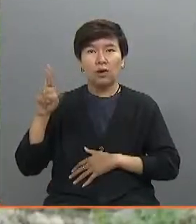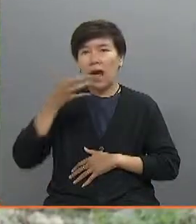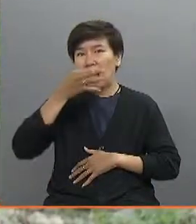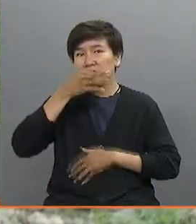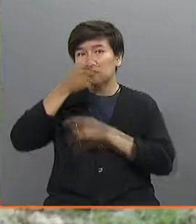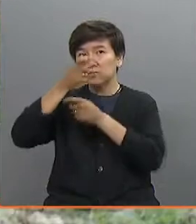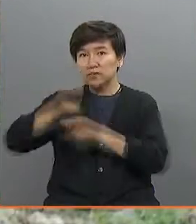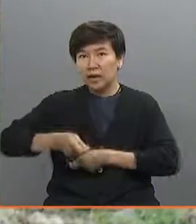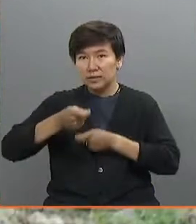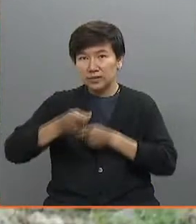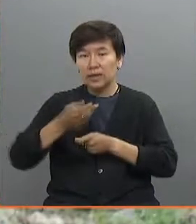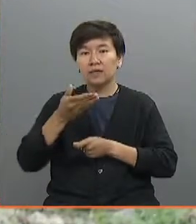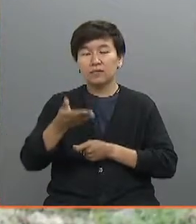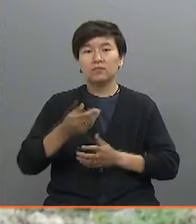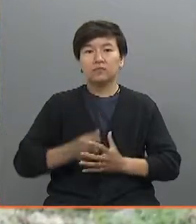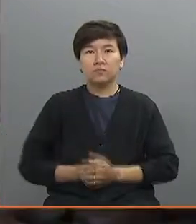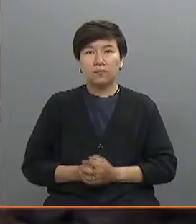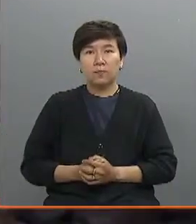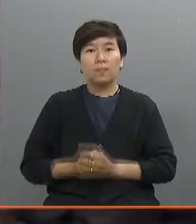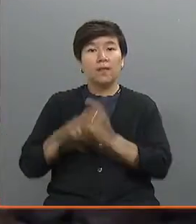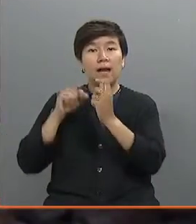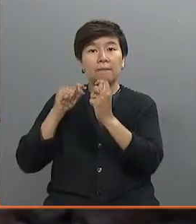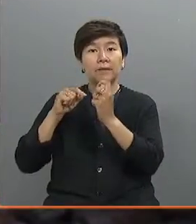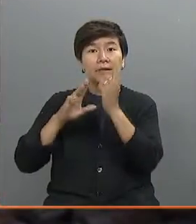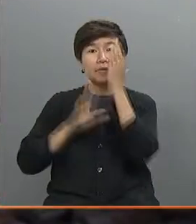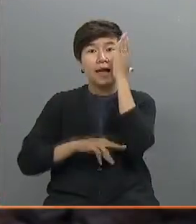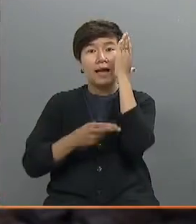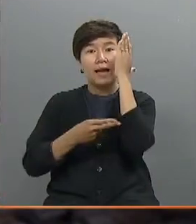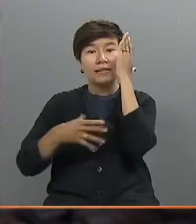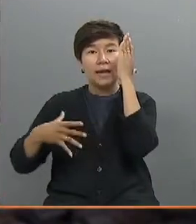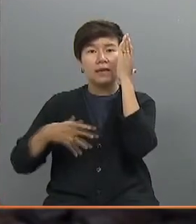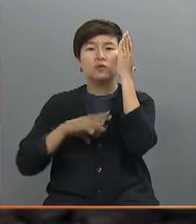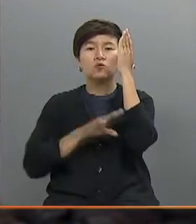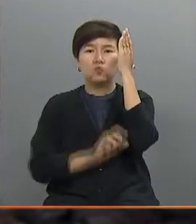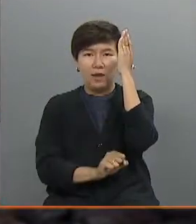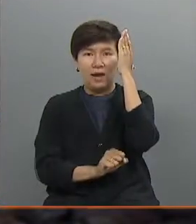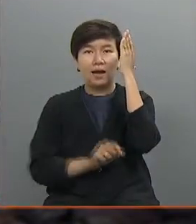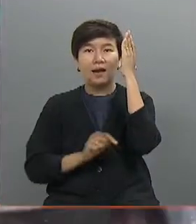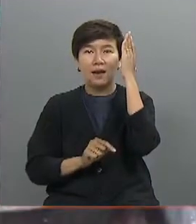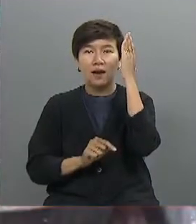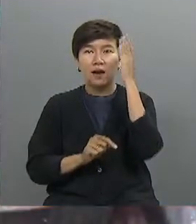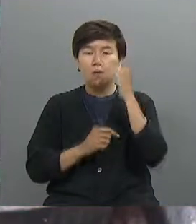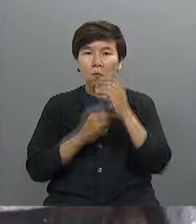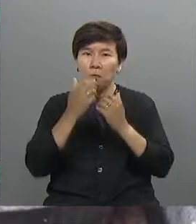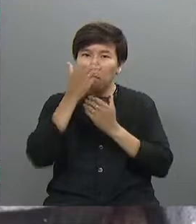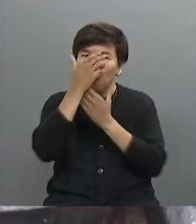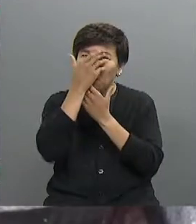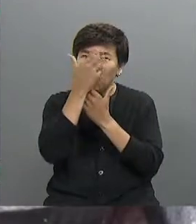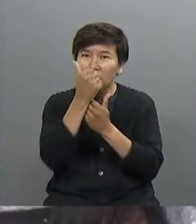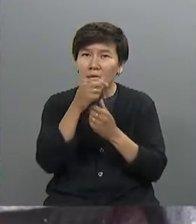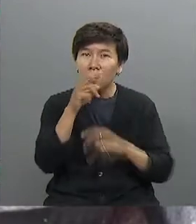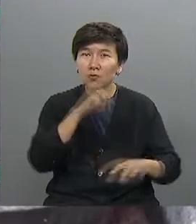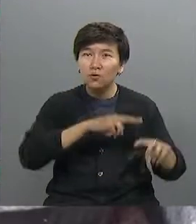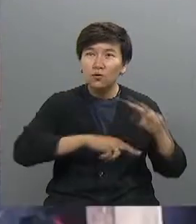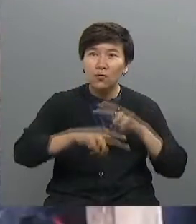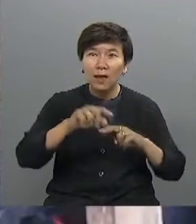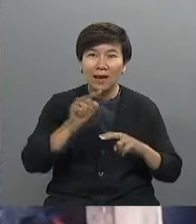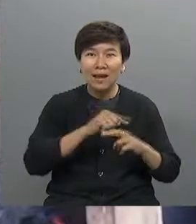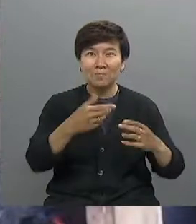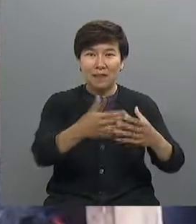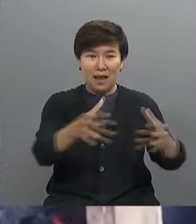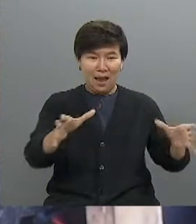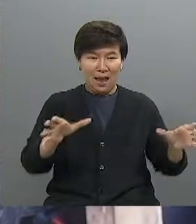ทุ่งตำเสาอำเภอหาดใหญ่จังหวัดสงขลาที่หันมาเอาดีในการเลี้ยงด้วงสาคูในกะละมังเป็นอาชีพเสริม